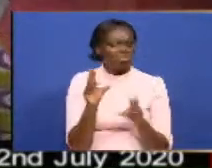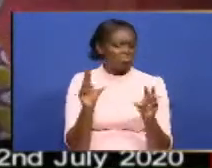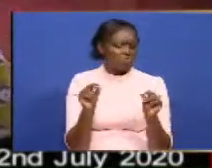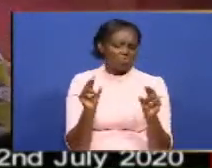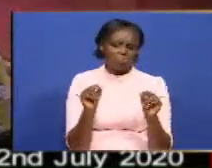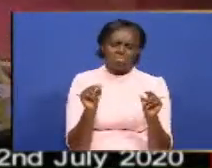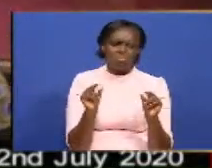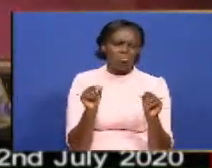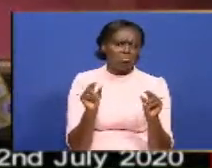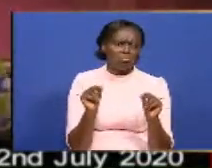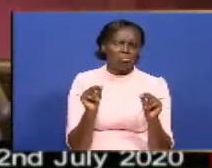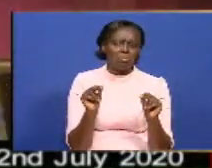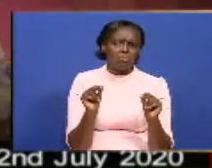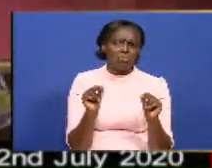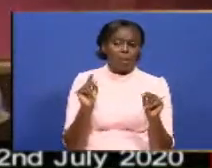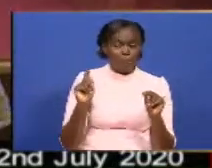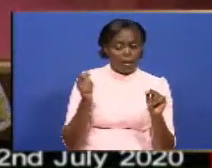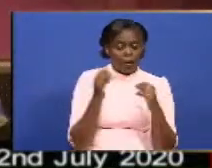Kenya